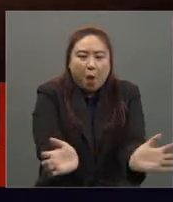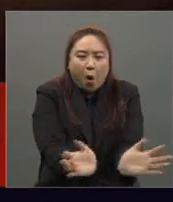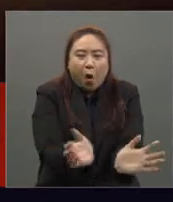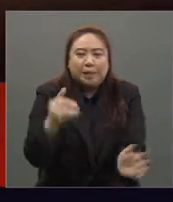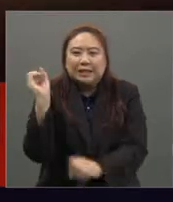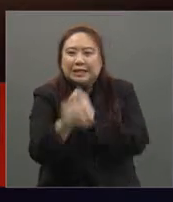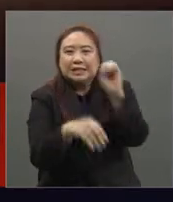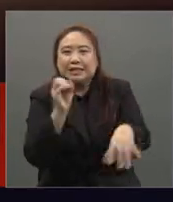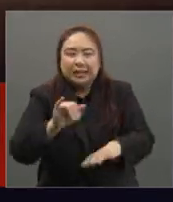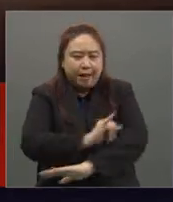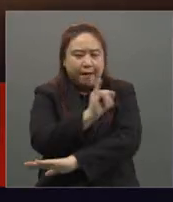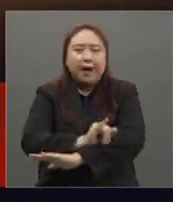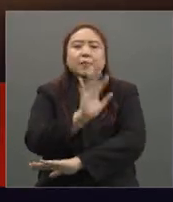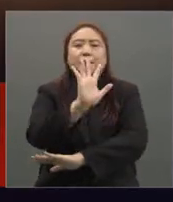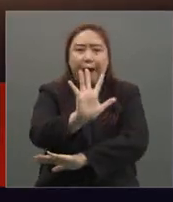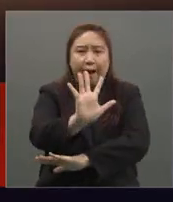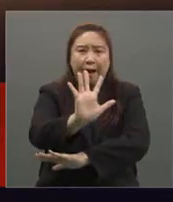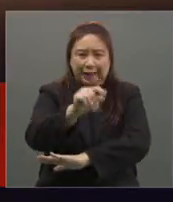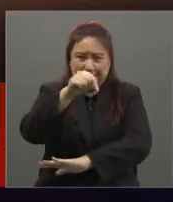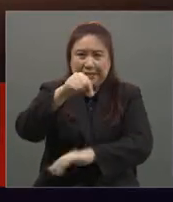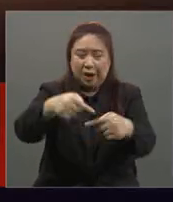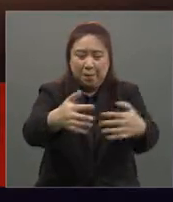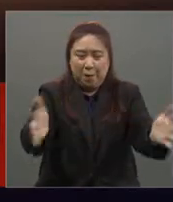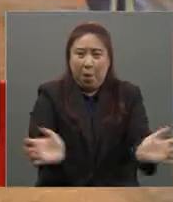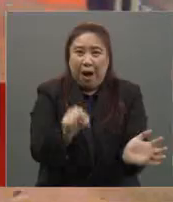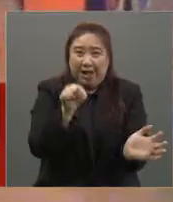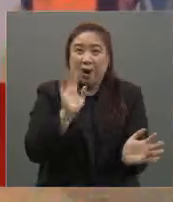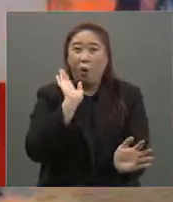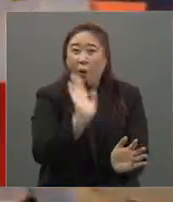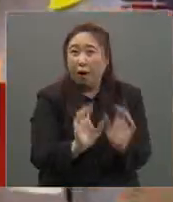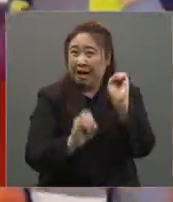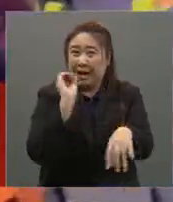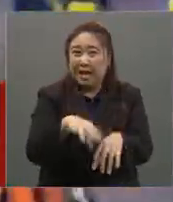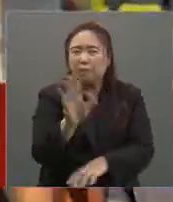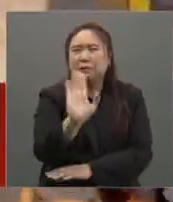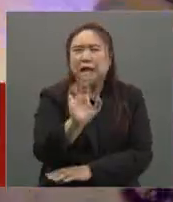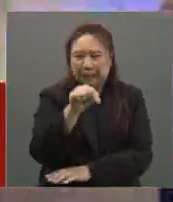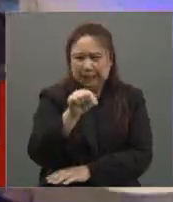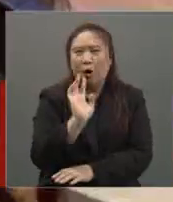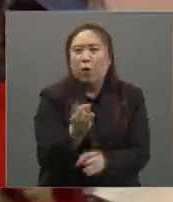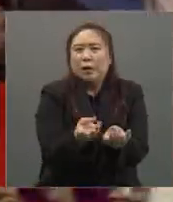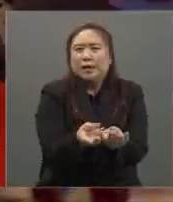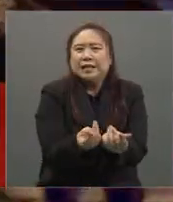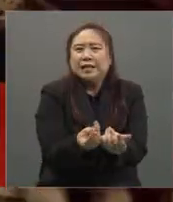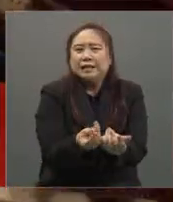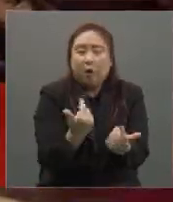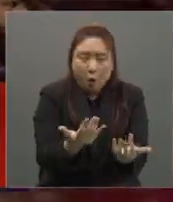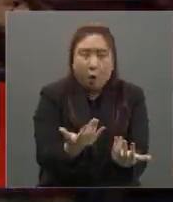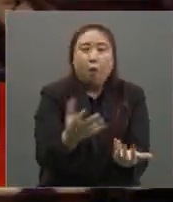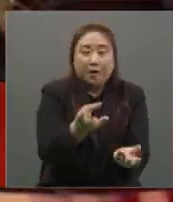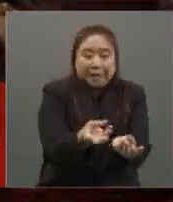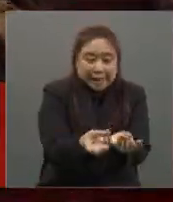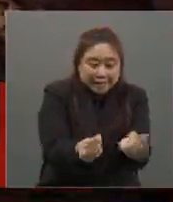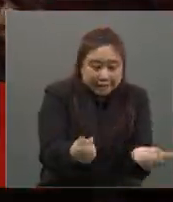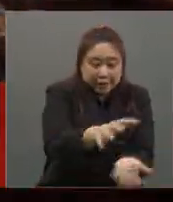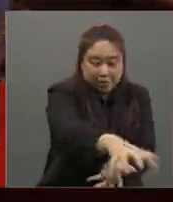ประมาณ 5ไร่ซึ่งแท้จริงแล้วเนี่ยบ่อดังกล่าวไม่ใช่บ่อทิ้งขยะแต่เป็นบ่อถมดินเพื่อรอนำดินไปใช้สำหรับการถม